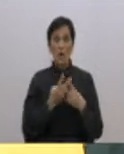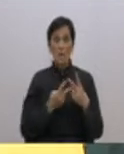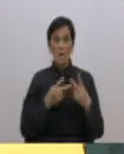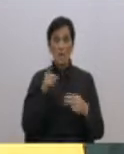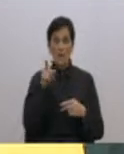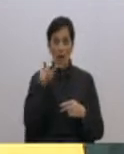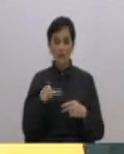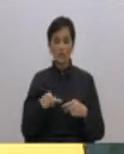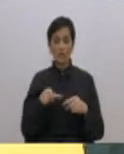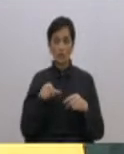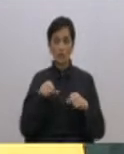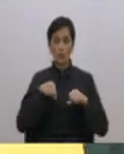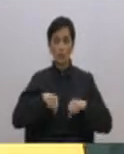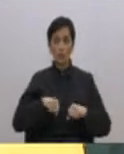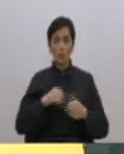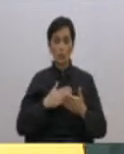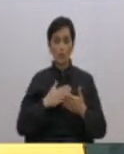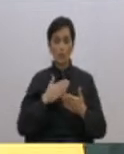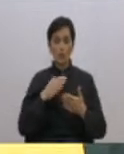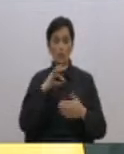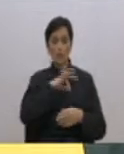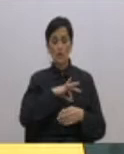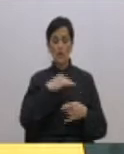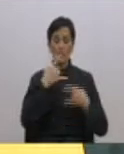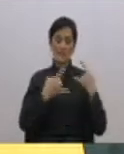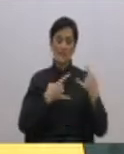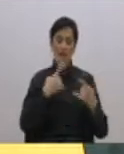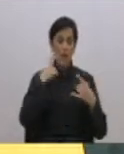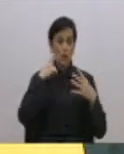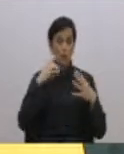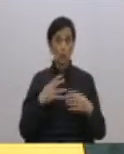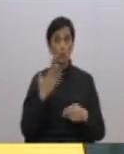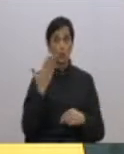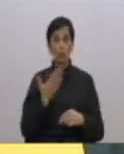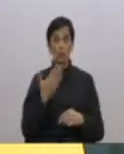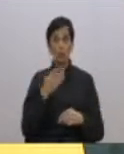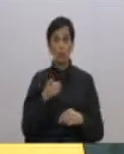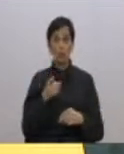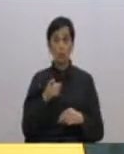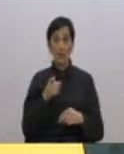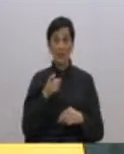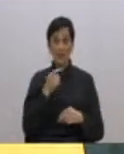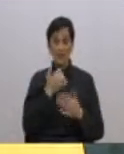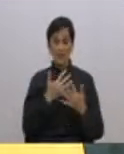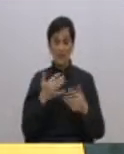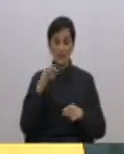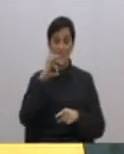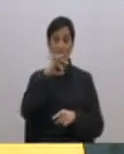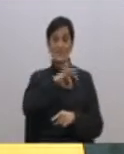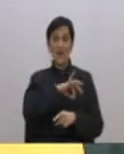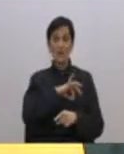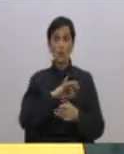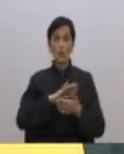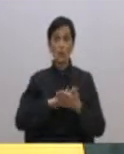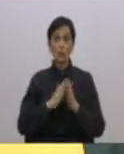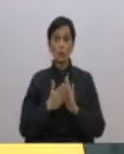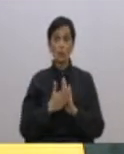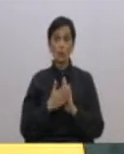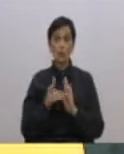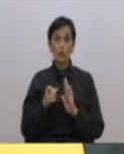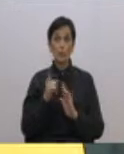შეუძლია ისარგებლოს ტელევიზორით თუ რადიომიმღებით და თუ კი ამ ნივთებით სარგებლობის პირობებში